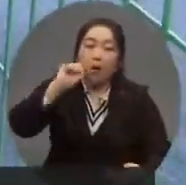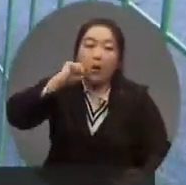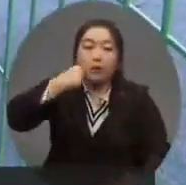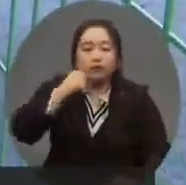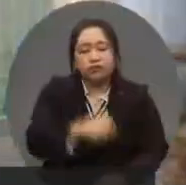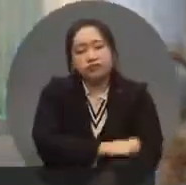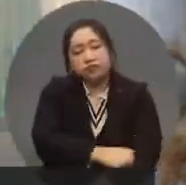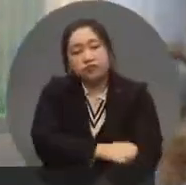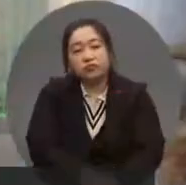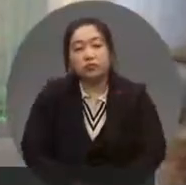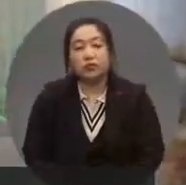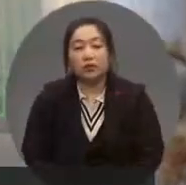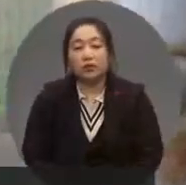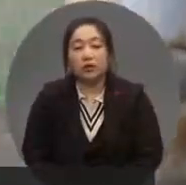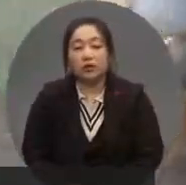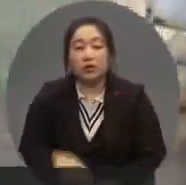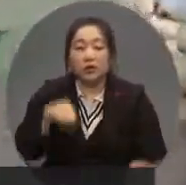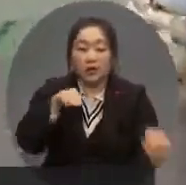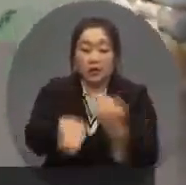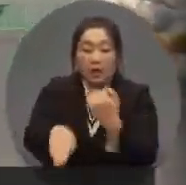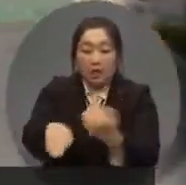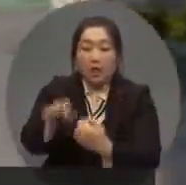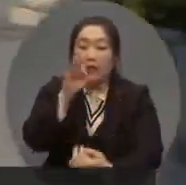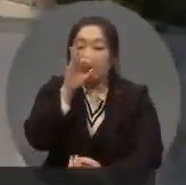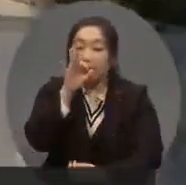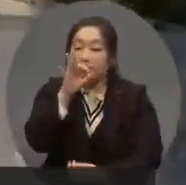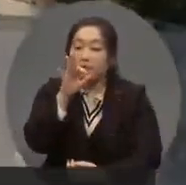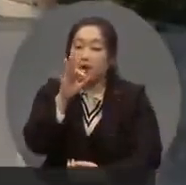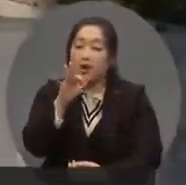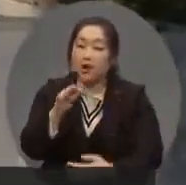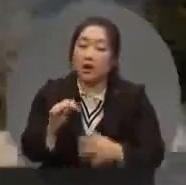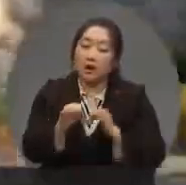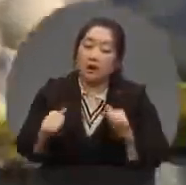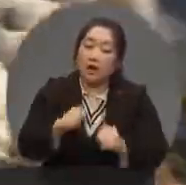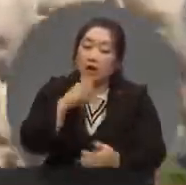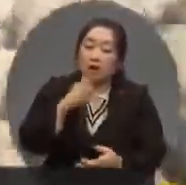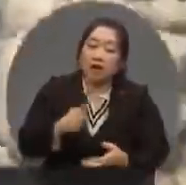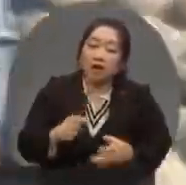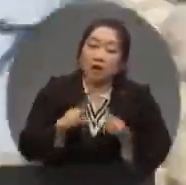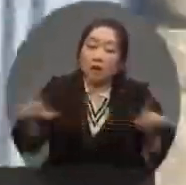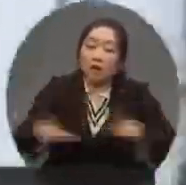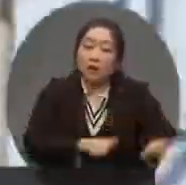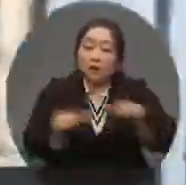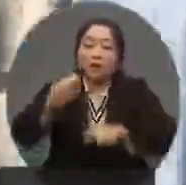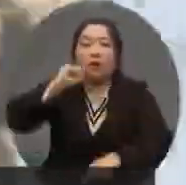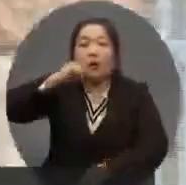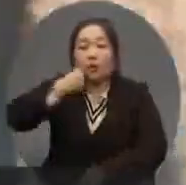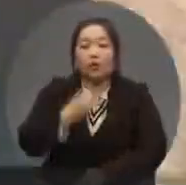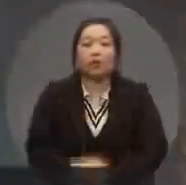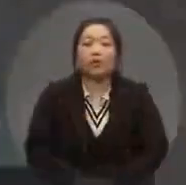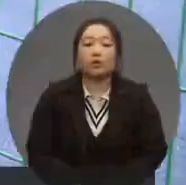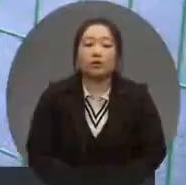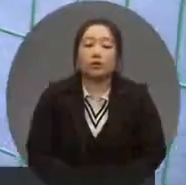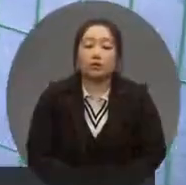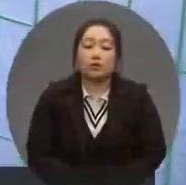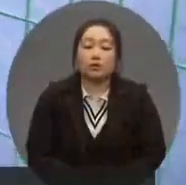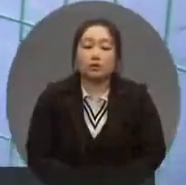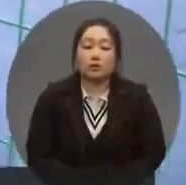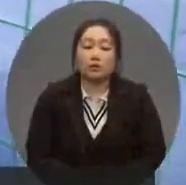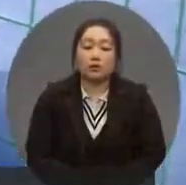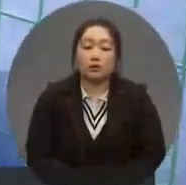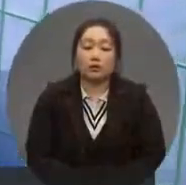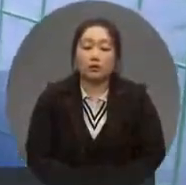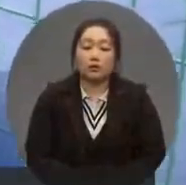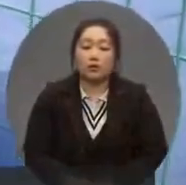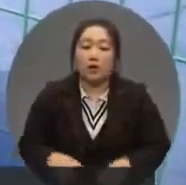호소하고 있습니다. 차량 통행이 불가능해지면서 주민들은 정상적인 일상생활도 힘들어졌습니다. 구름 앞으로 이게 온도가